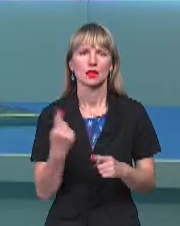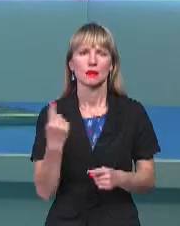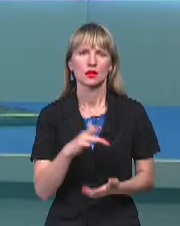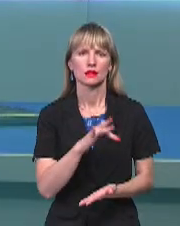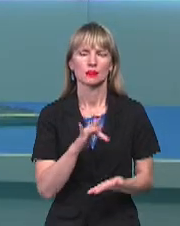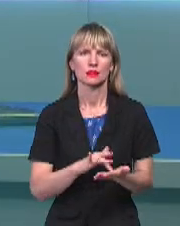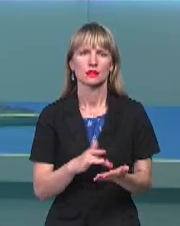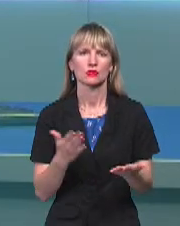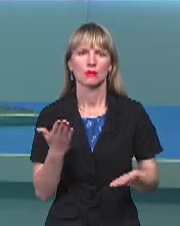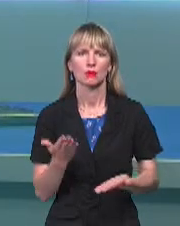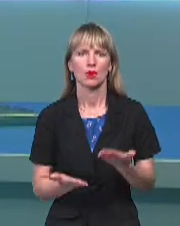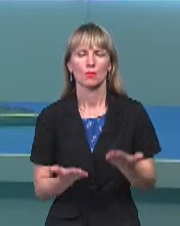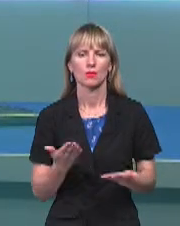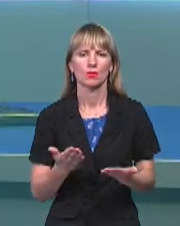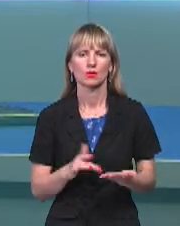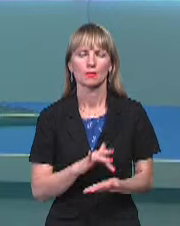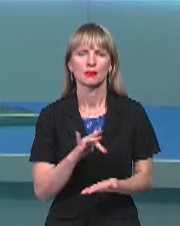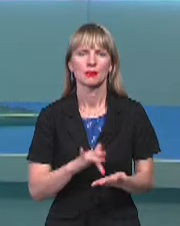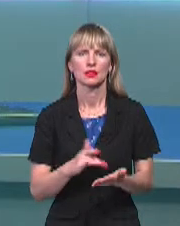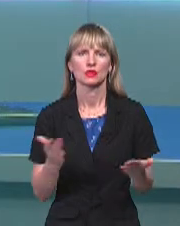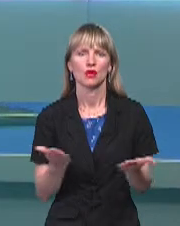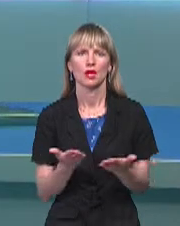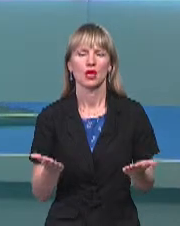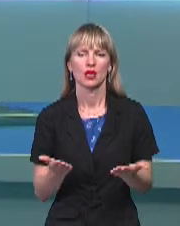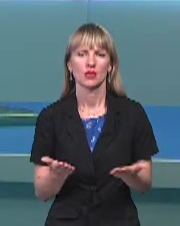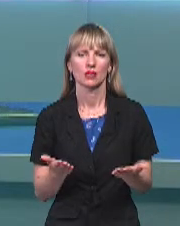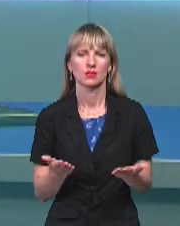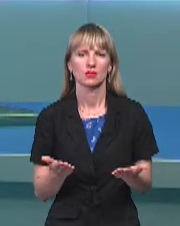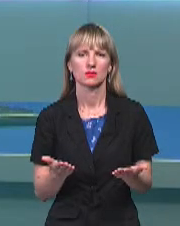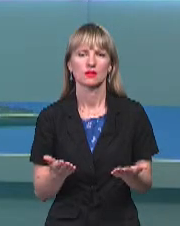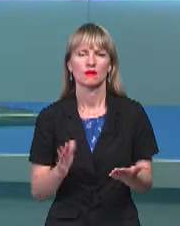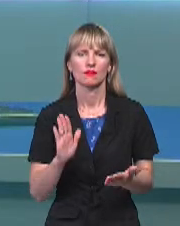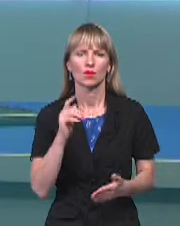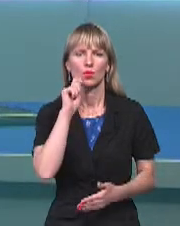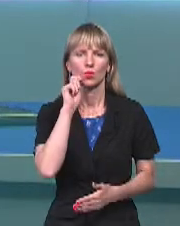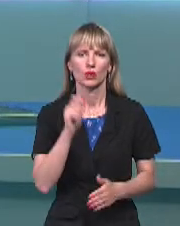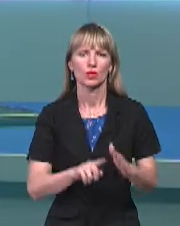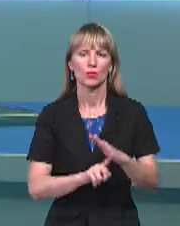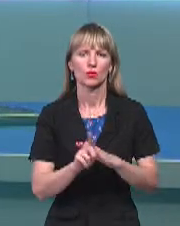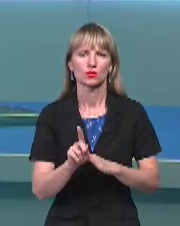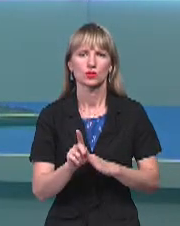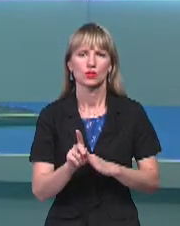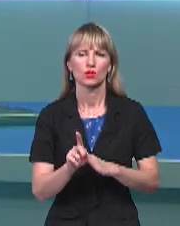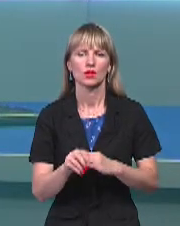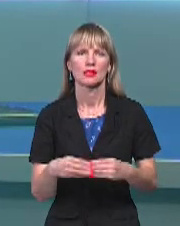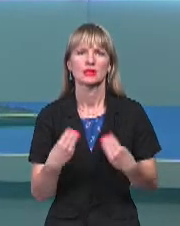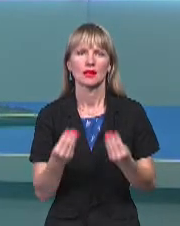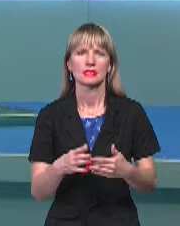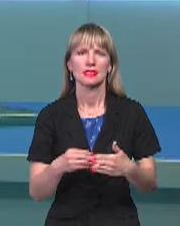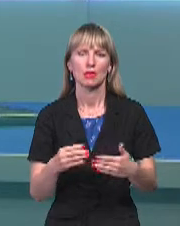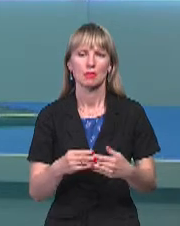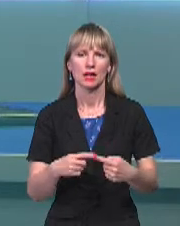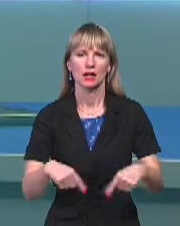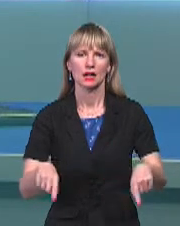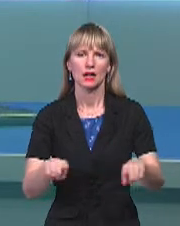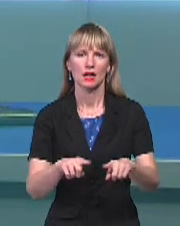місто, мабуть, місто, яке в Україні почало надавати земельні